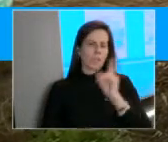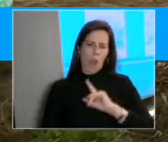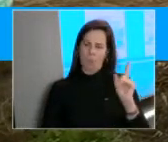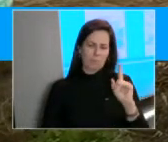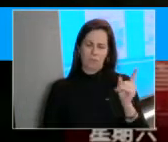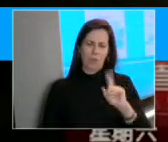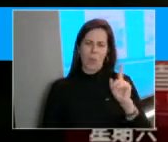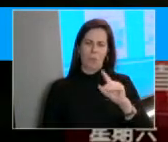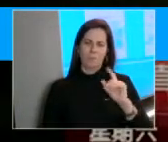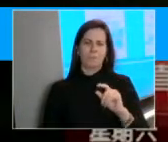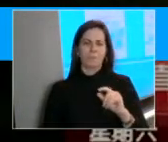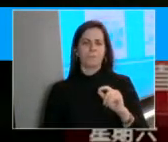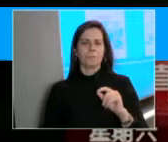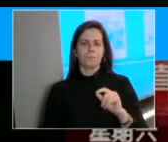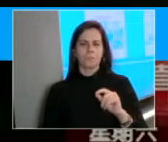לפחות לא בבייג'ין.